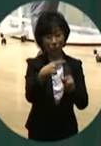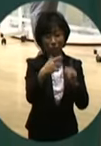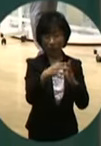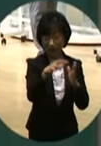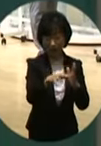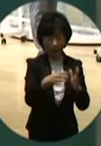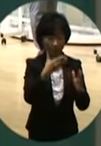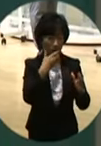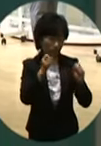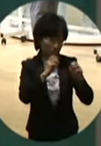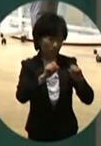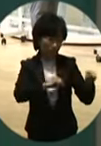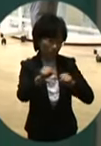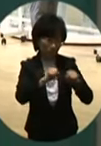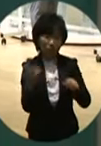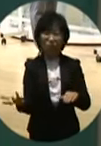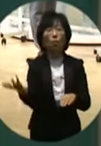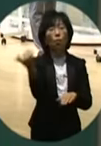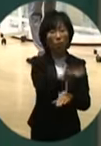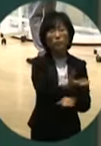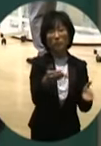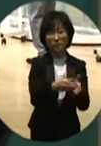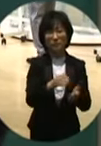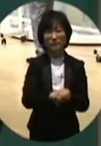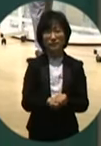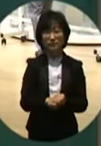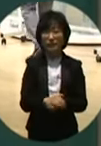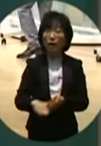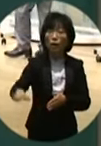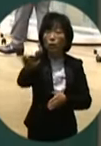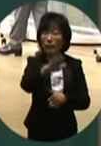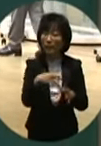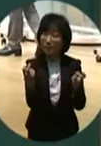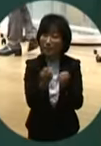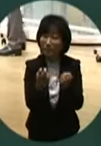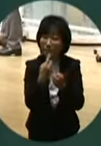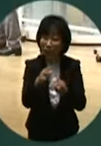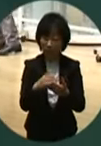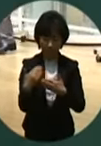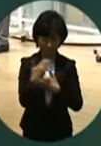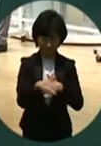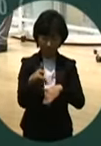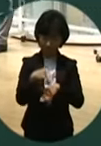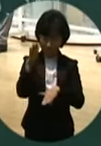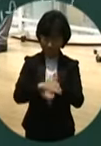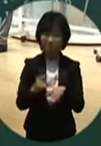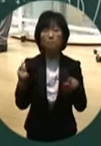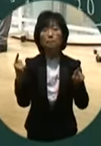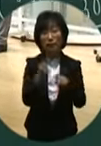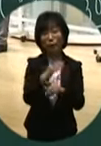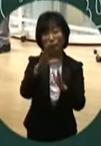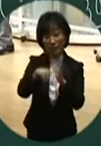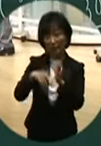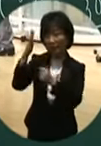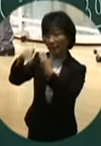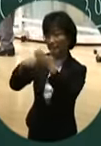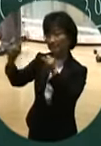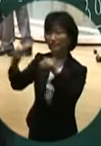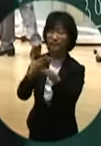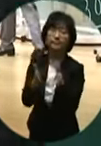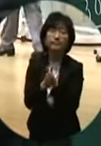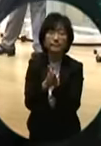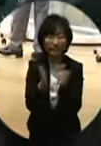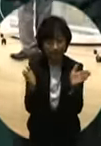switch to Antioch Church. 우리의 방법입니다. And what is our method? 체질 바꾸는 날 하나님의 역사 시작됩니다. The day you change